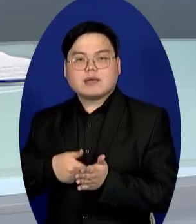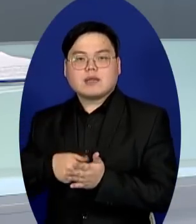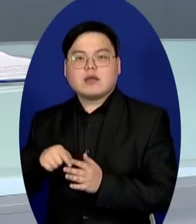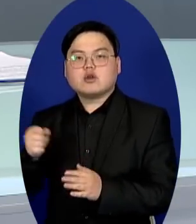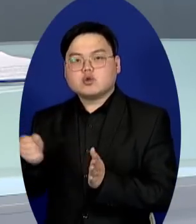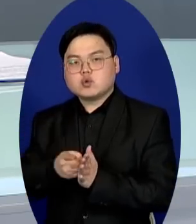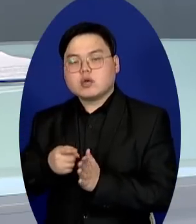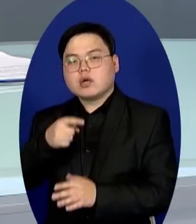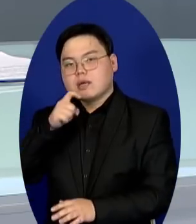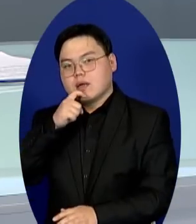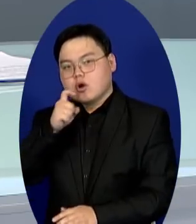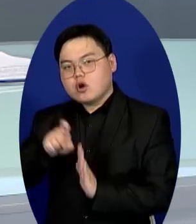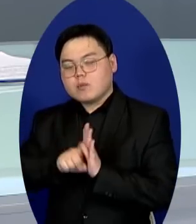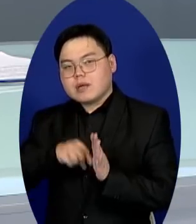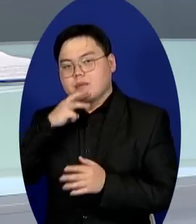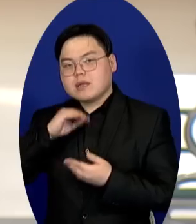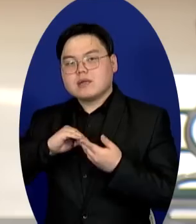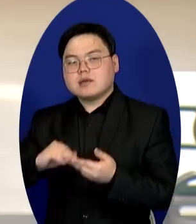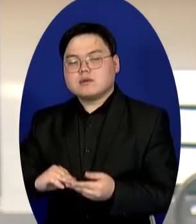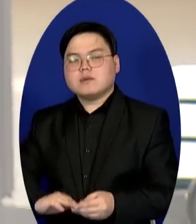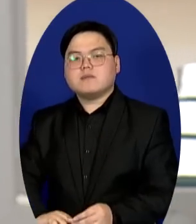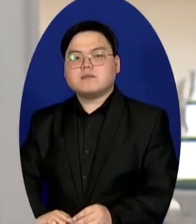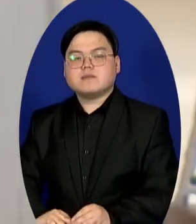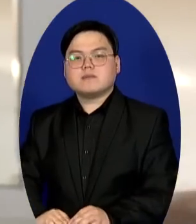удаагийн хөтөлбөрт бид анцолж байна.